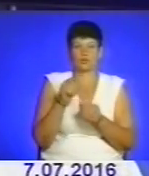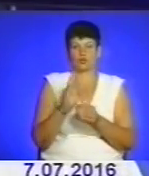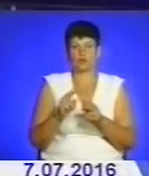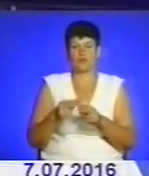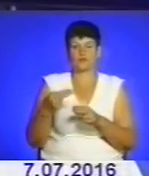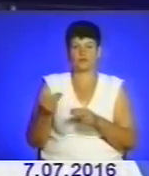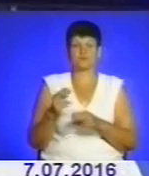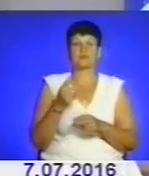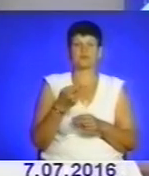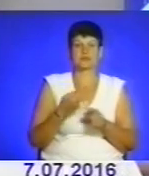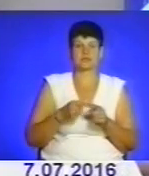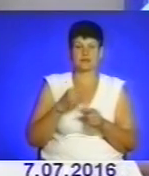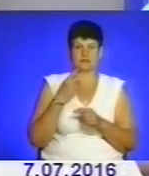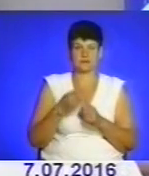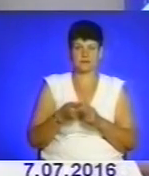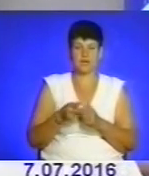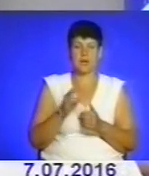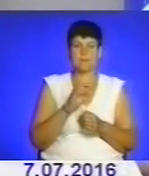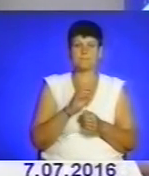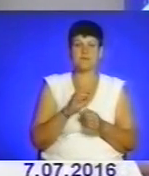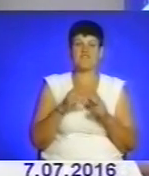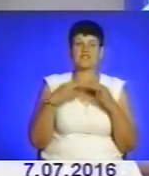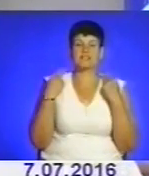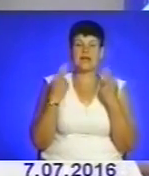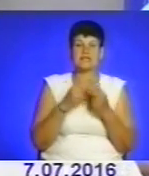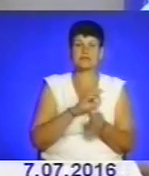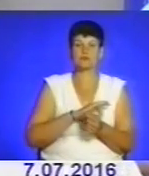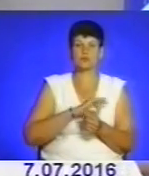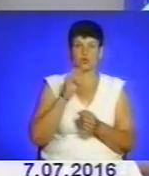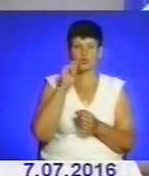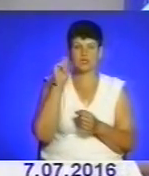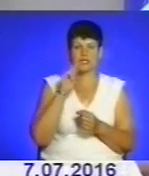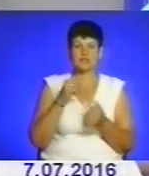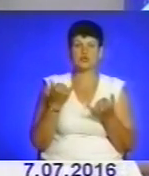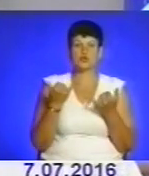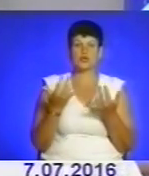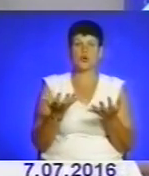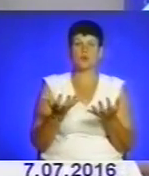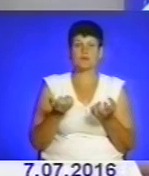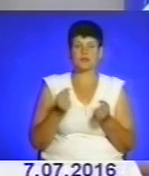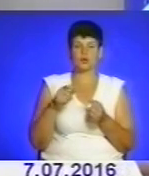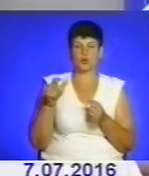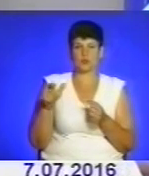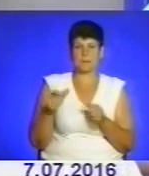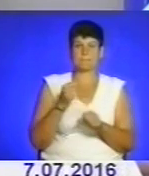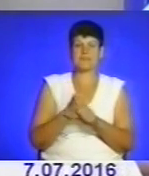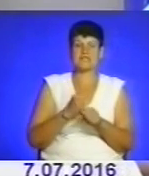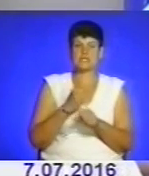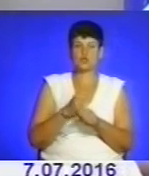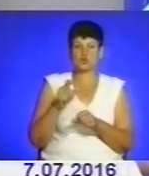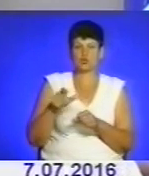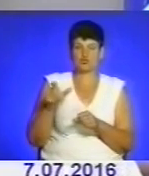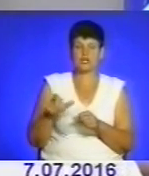Яка ваша точка зору на це? Федерація профспілок України сьогодні об'єднує людей найманої праці, тобто працюючих. Наша позиція – працююча людина